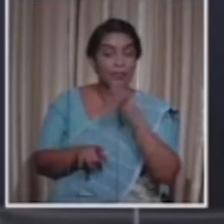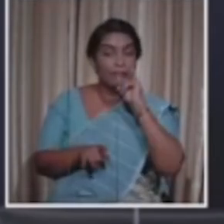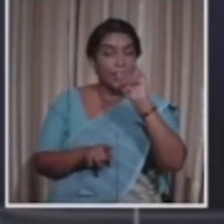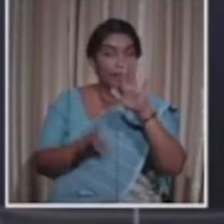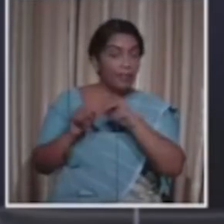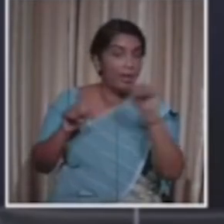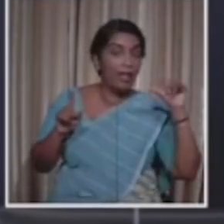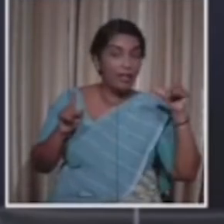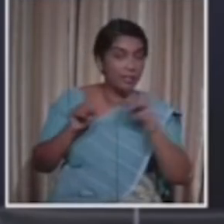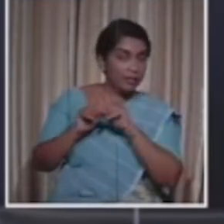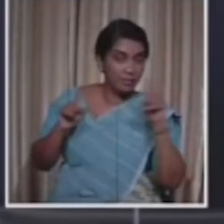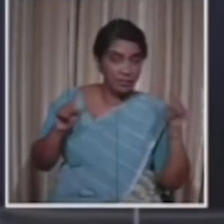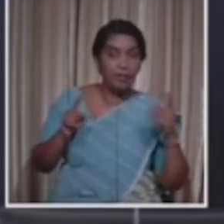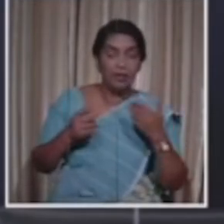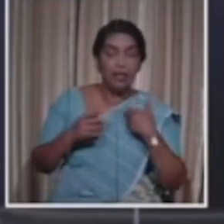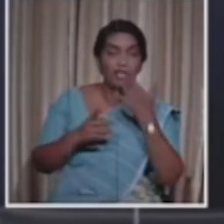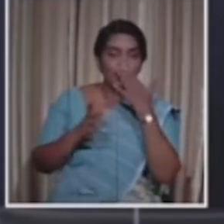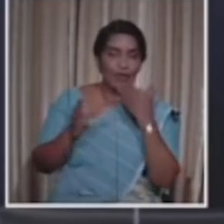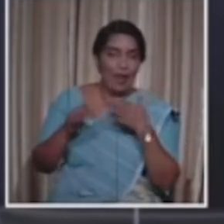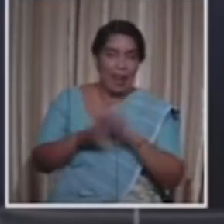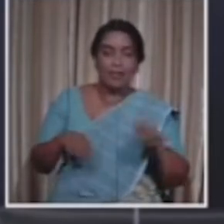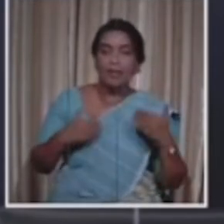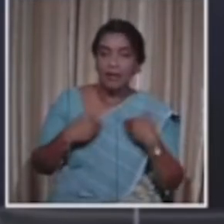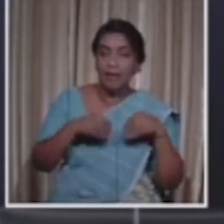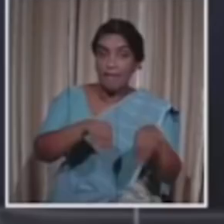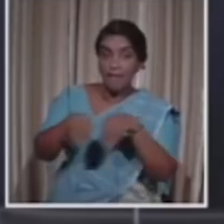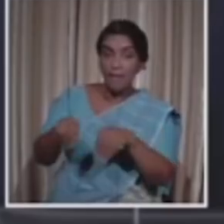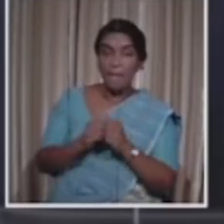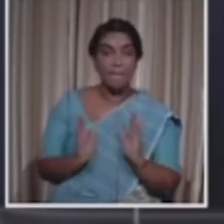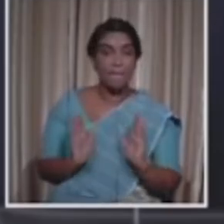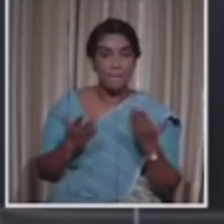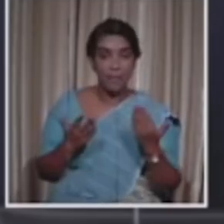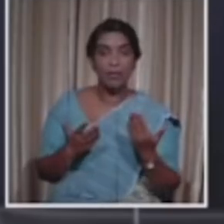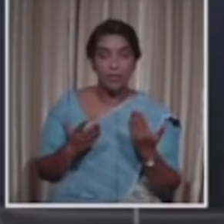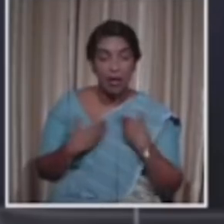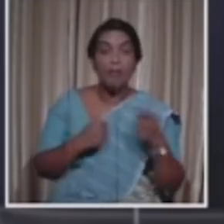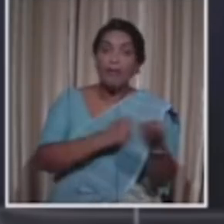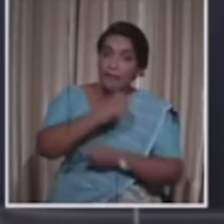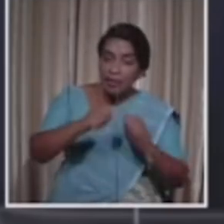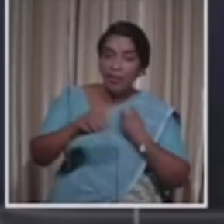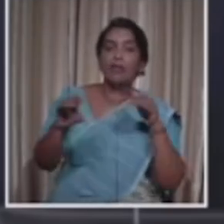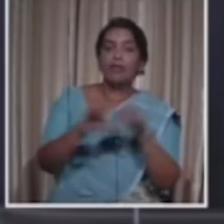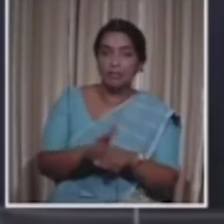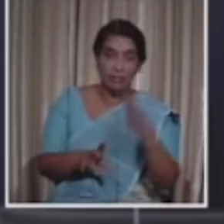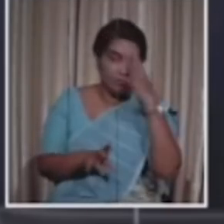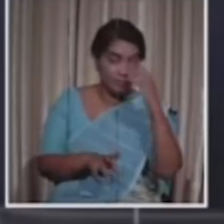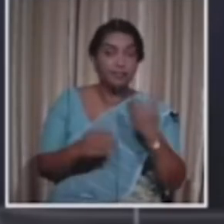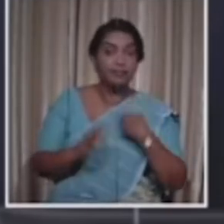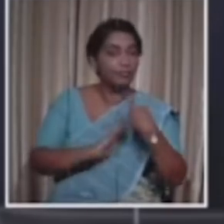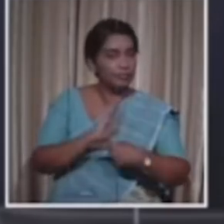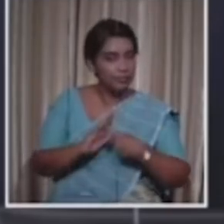indala 70 wata eda api 5 sal giya waga sangrame haduwa apiwat kuburala bassewwa mataka thiyagena ape